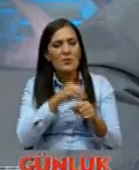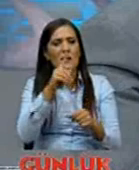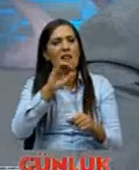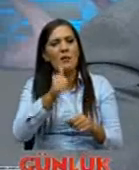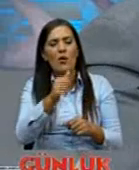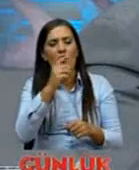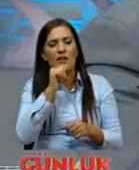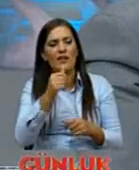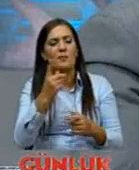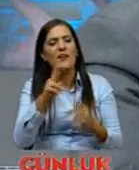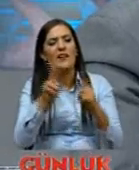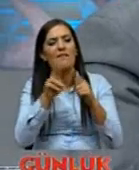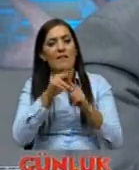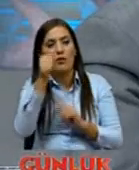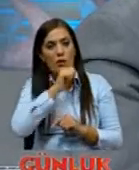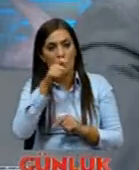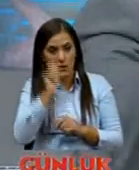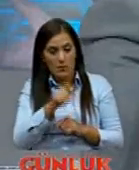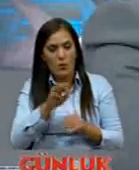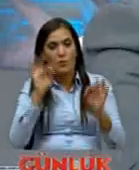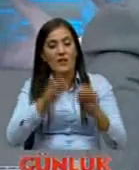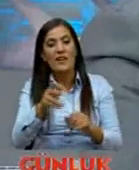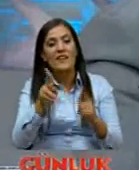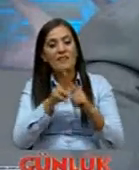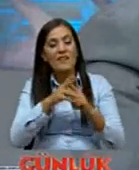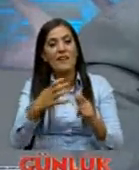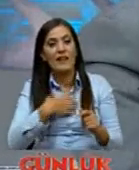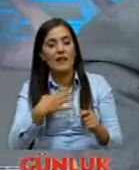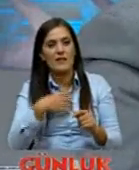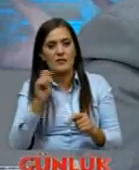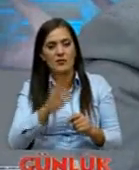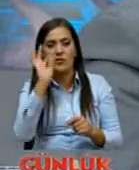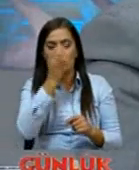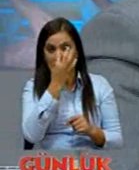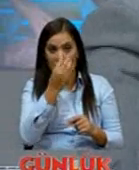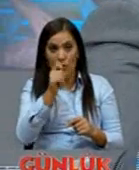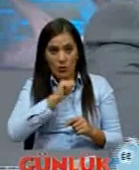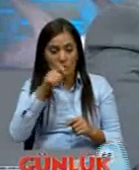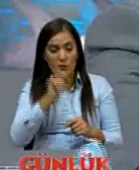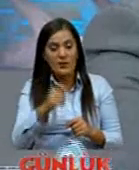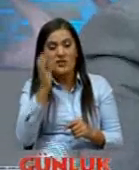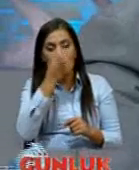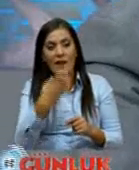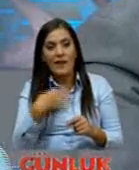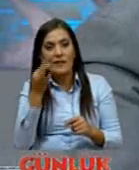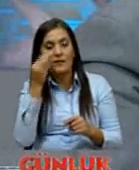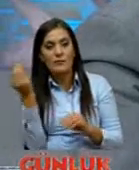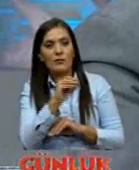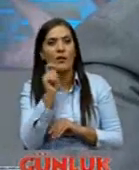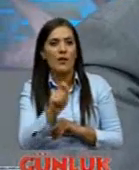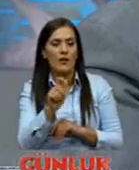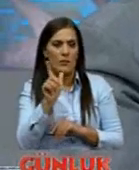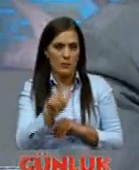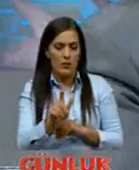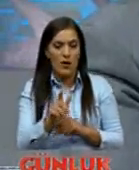işte kivili dondurma yapıyorsa muhakkak kivinin kendisinden. Çilekli dondurma yapıyorsa çileğin kendisinden yapıyor. Evet.